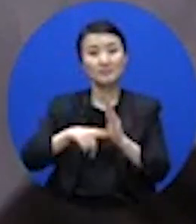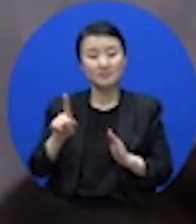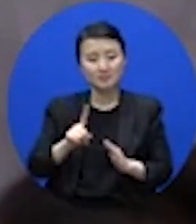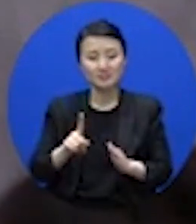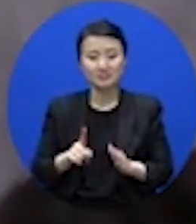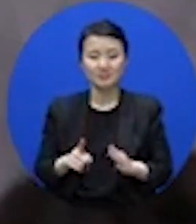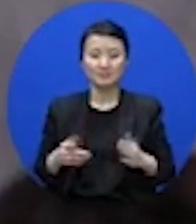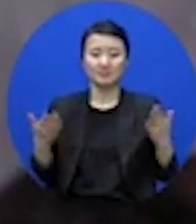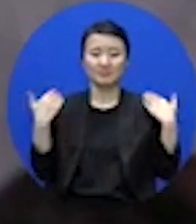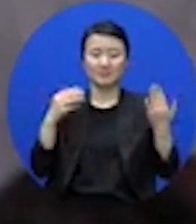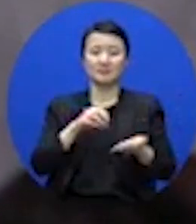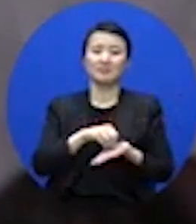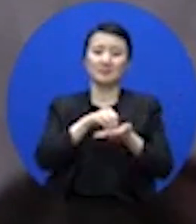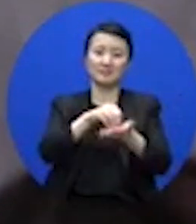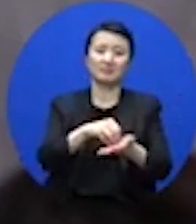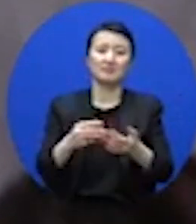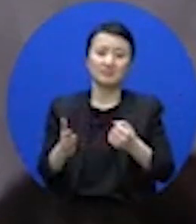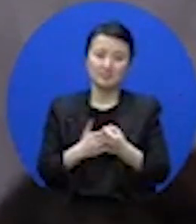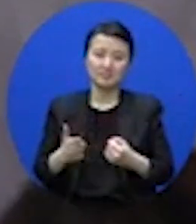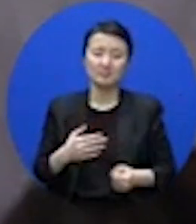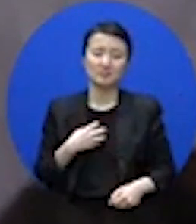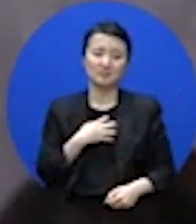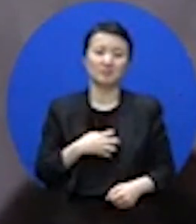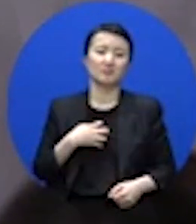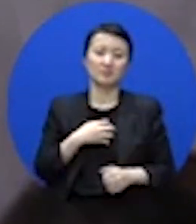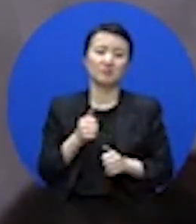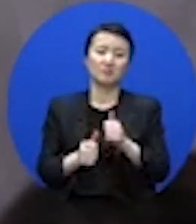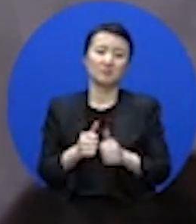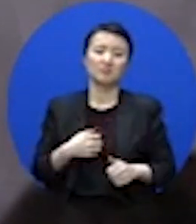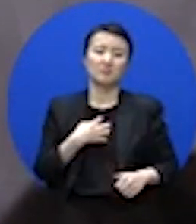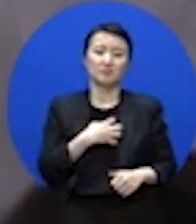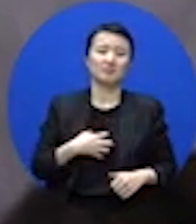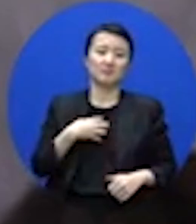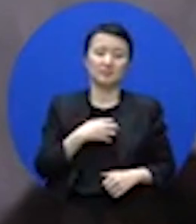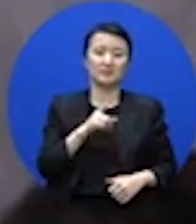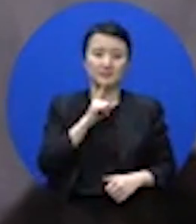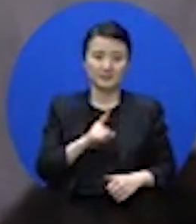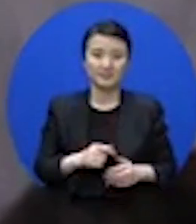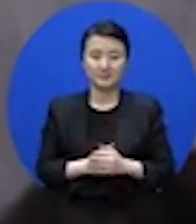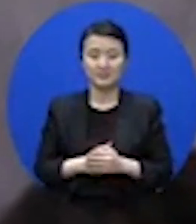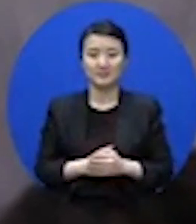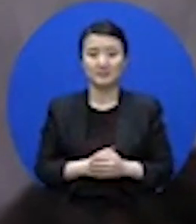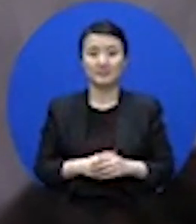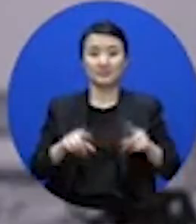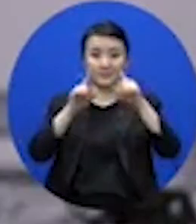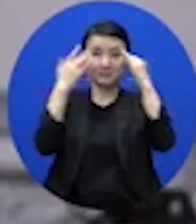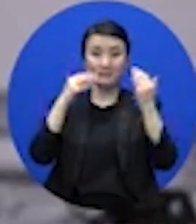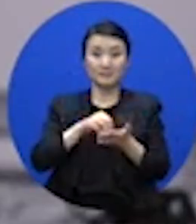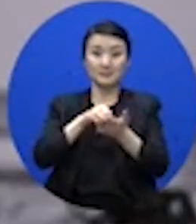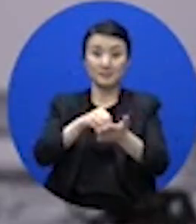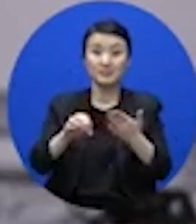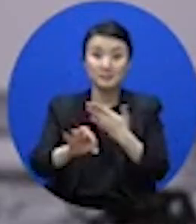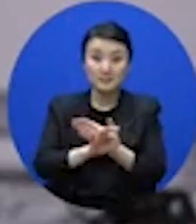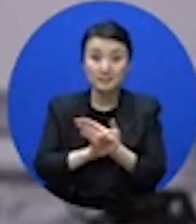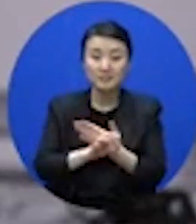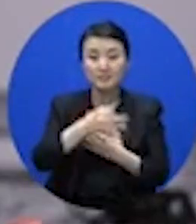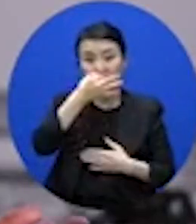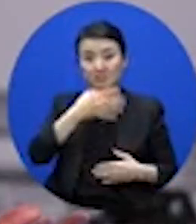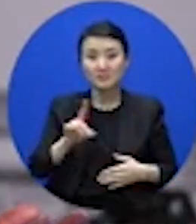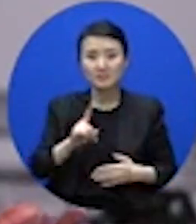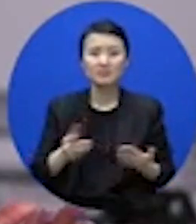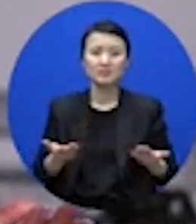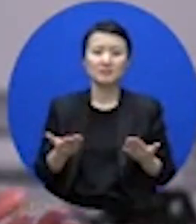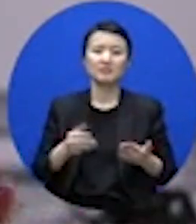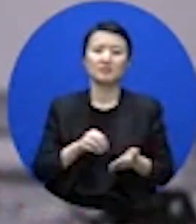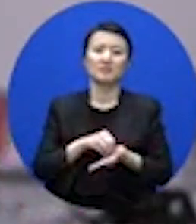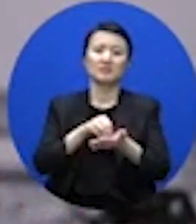입시 때 엄청 힘들죠. 대학에 다 들어왔어요. 요즘 아이들 뭐 때문에 힘드나요?